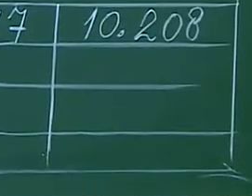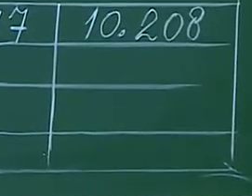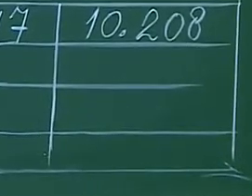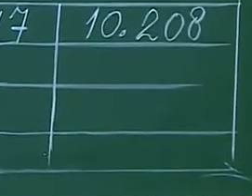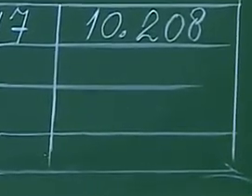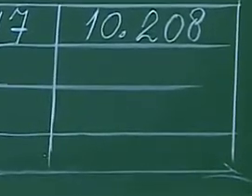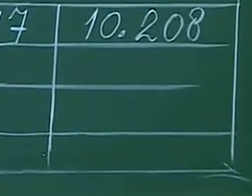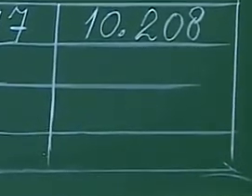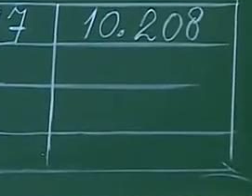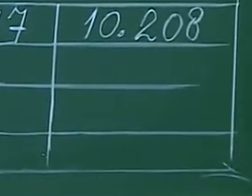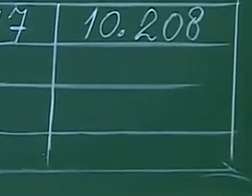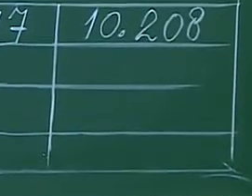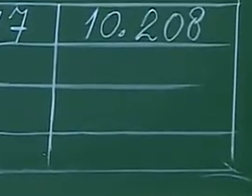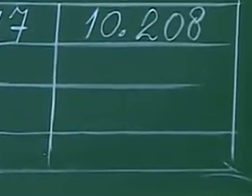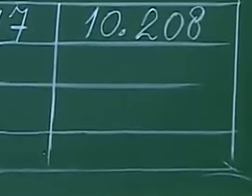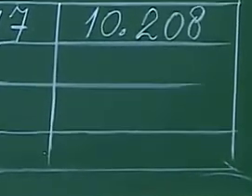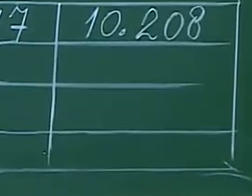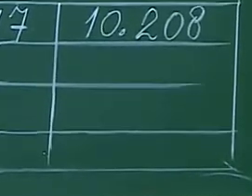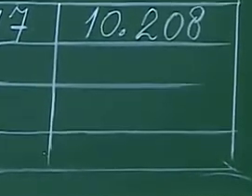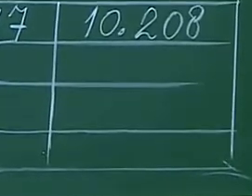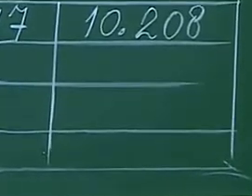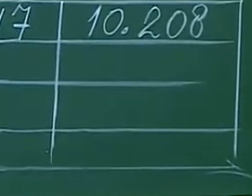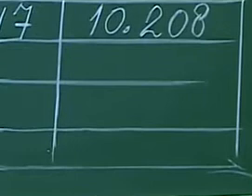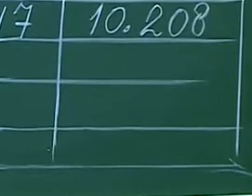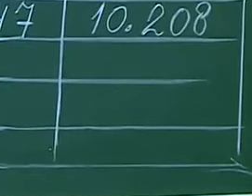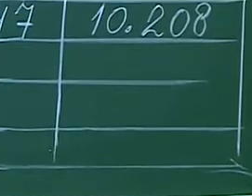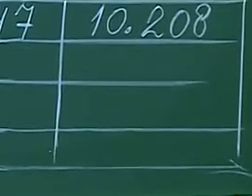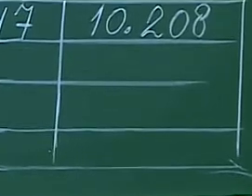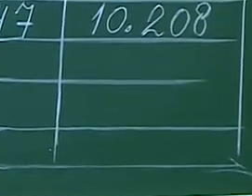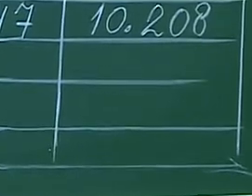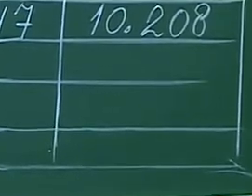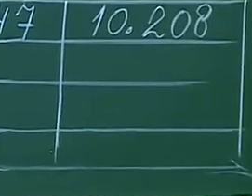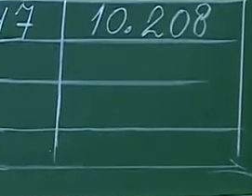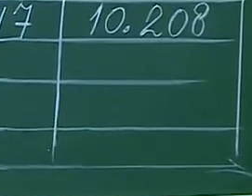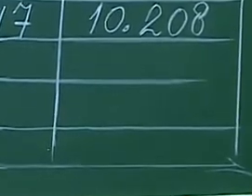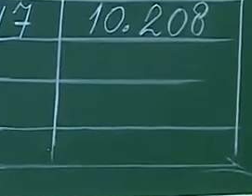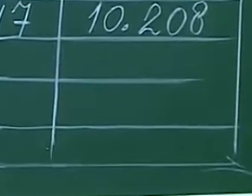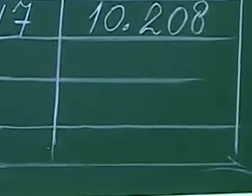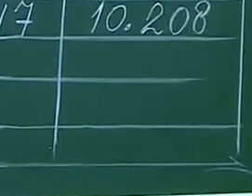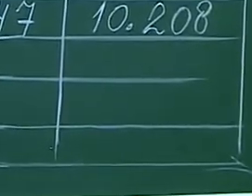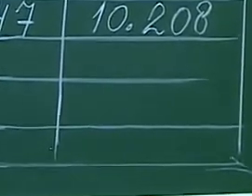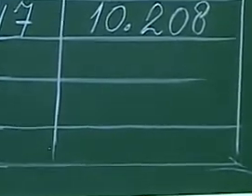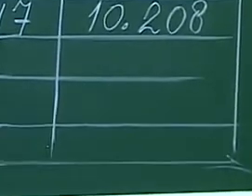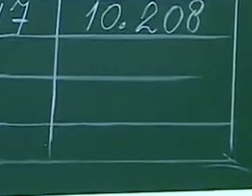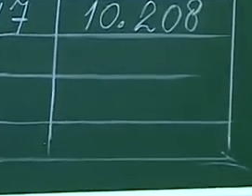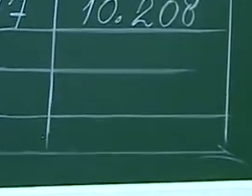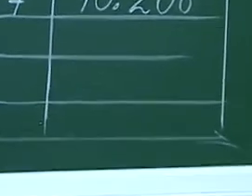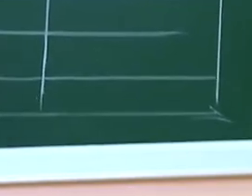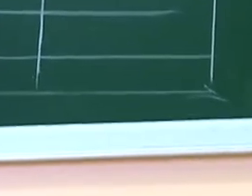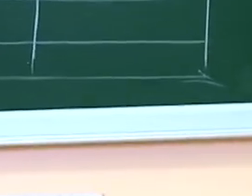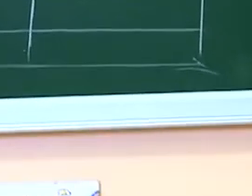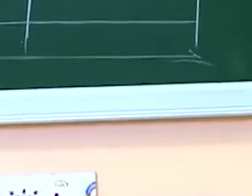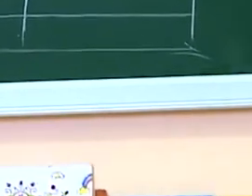хэсгийн арын орны цифр нь 7-ын цифр байгаа учраас 100-ы хэсгээр тоомлоход хэд болох вэ? Та